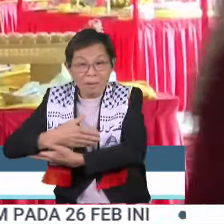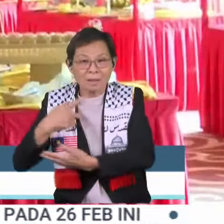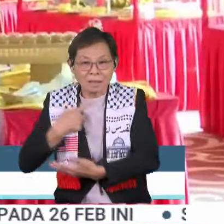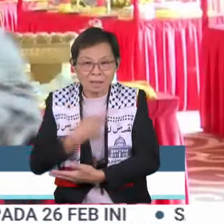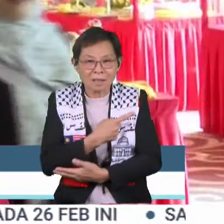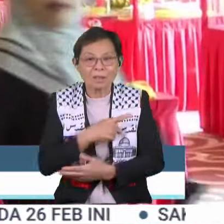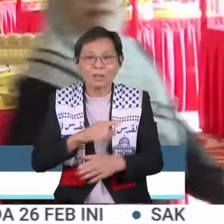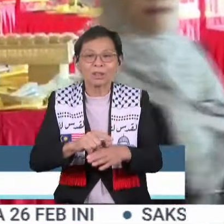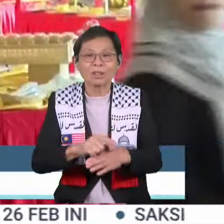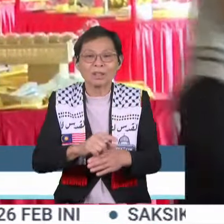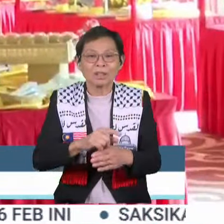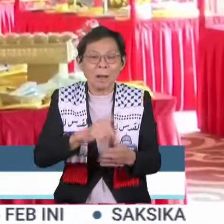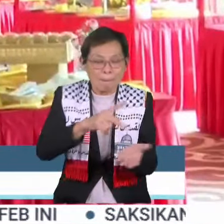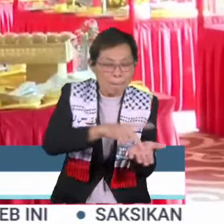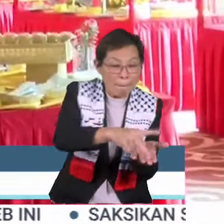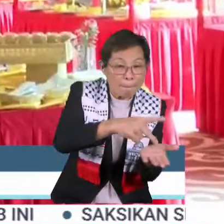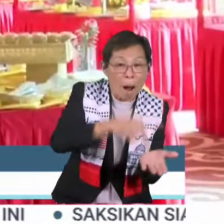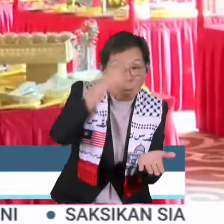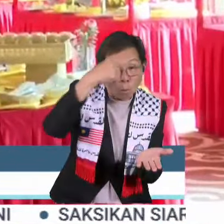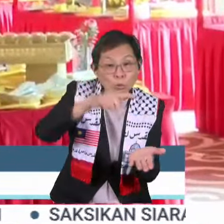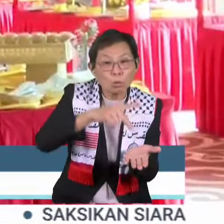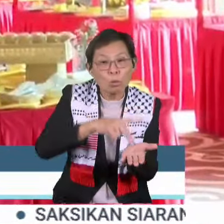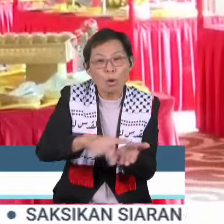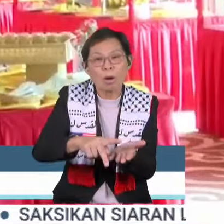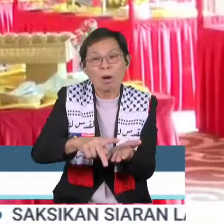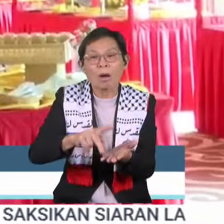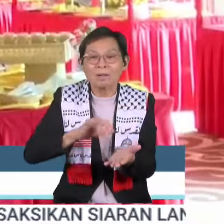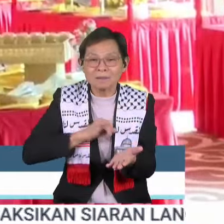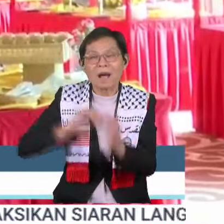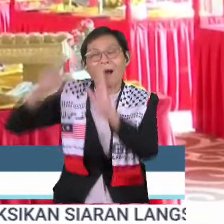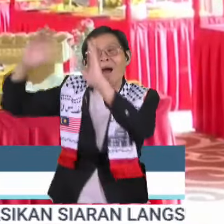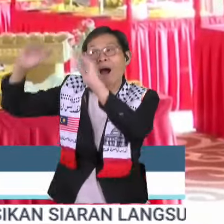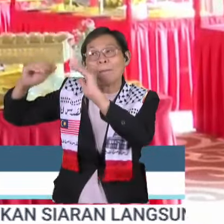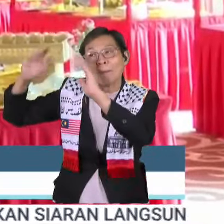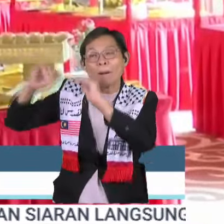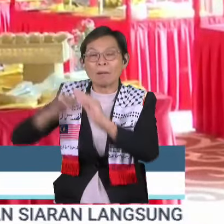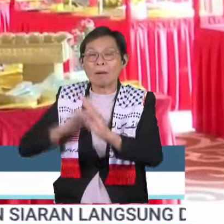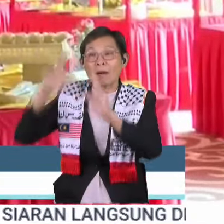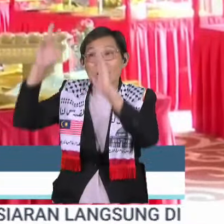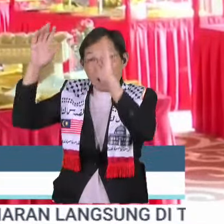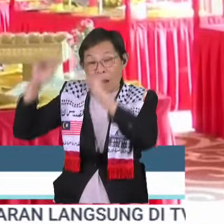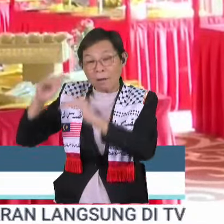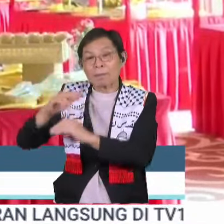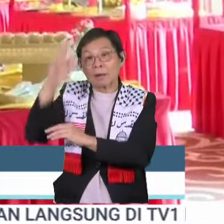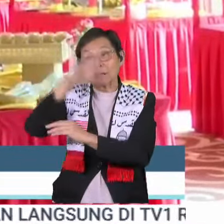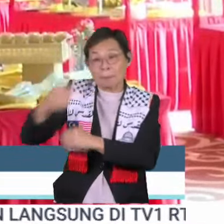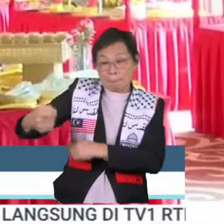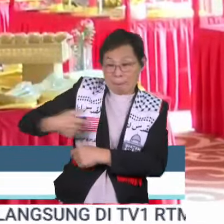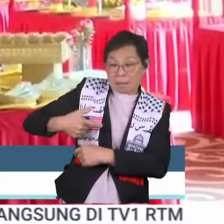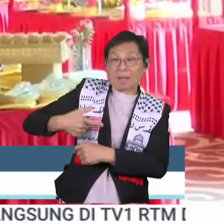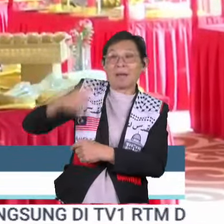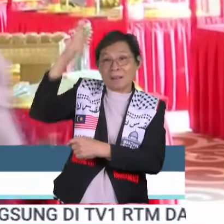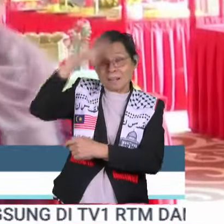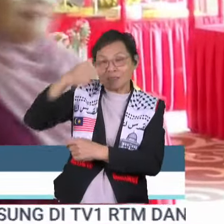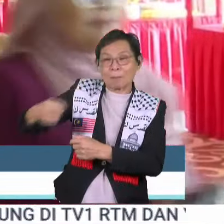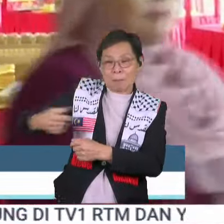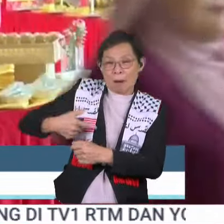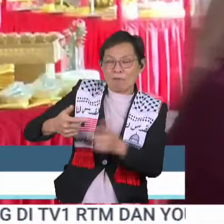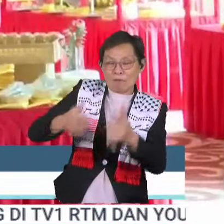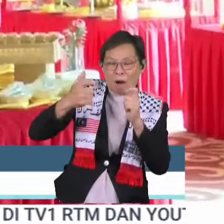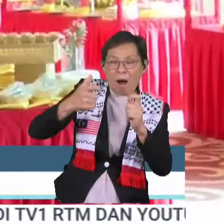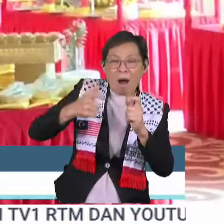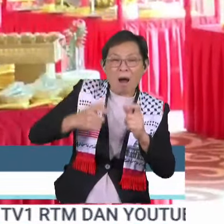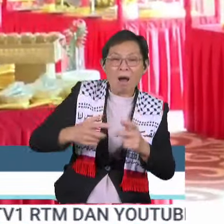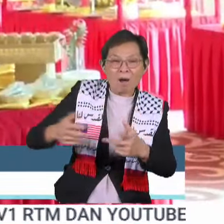apa gunakan untuk bantuan so saya mengharapkan apa yang daripada kerajaan ni adalah untuk kita percepatkanlah dari segi